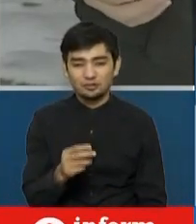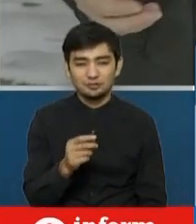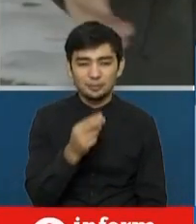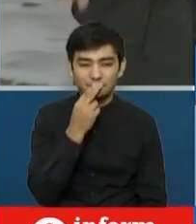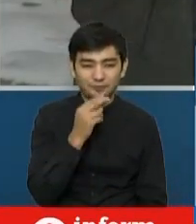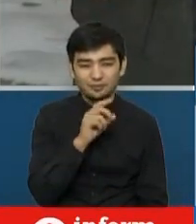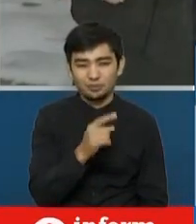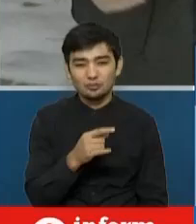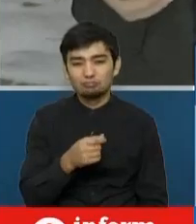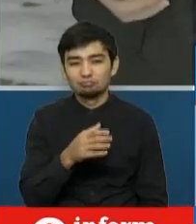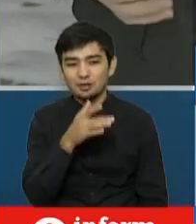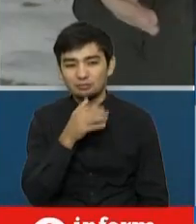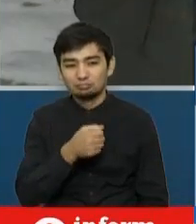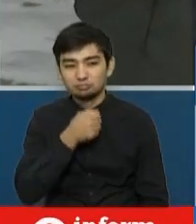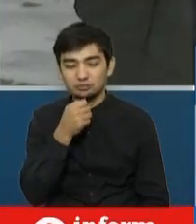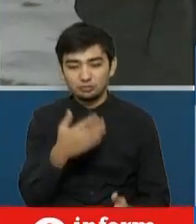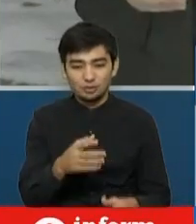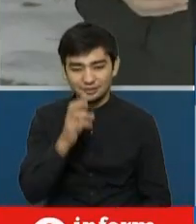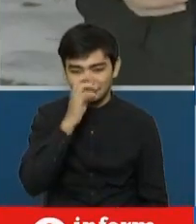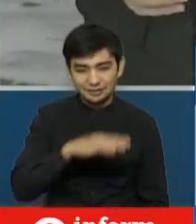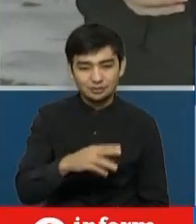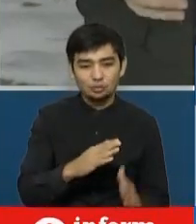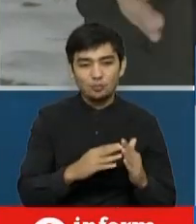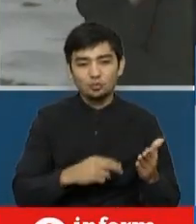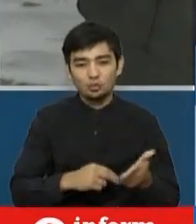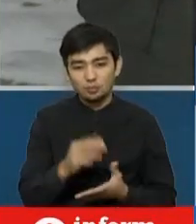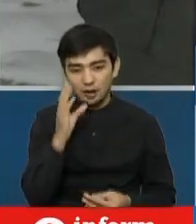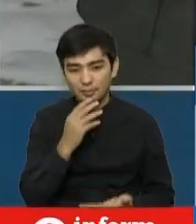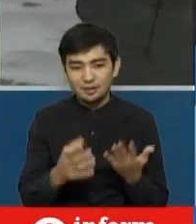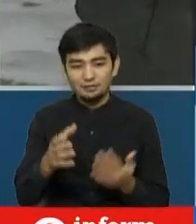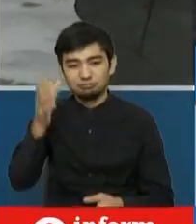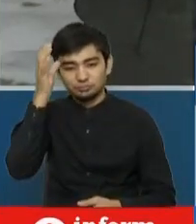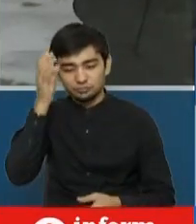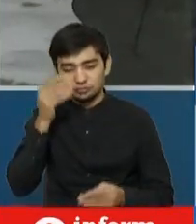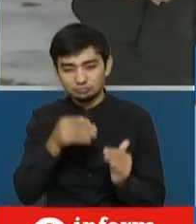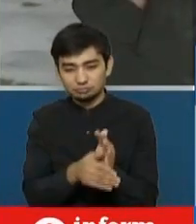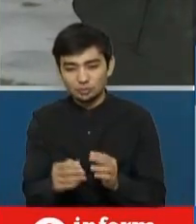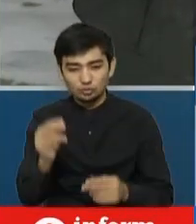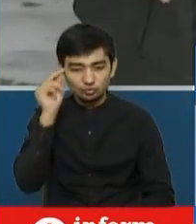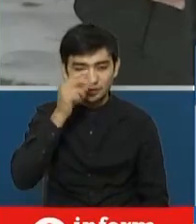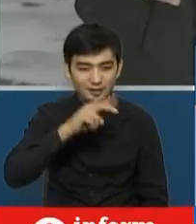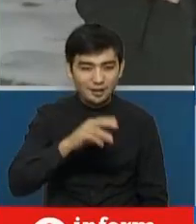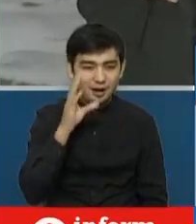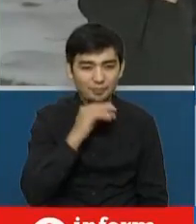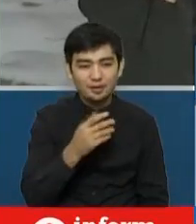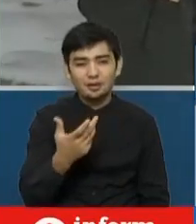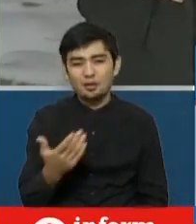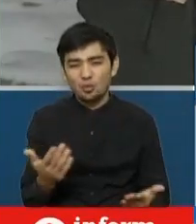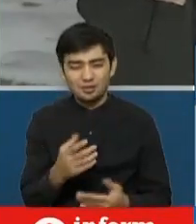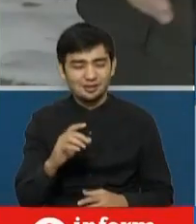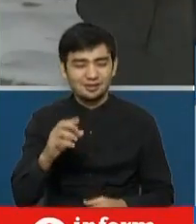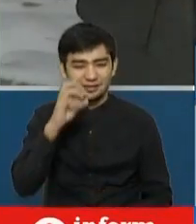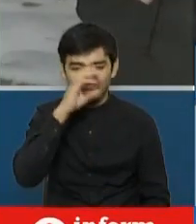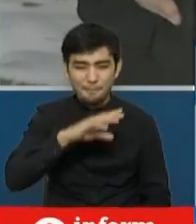купить жилье только в пределах страны, либо использовать их на образование. Кстати, здесь ограничений нет. В какой стране мира? По